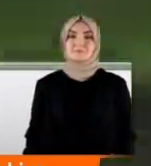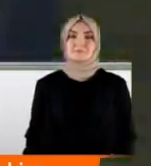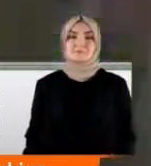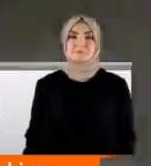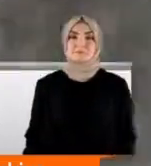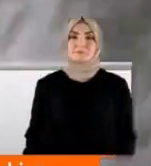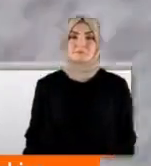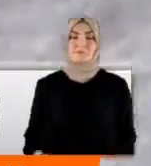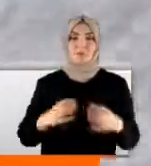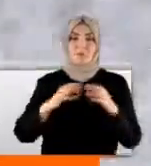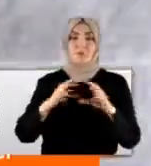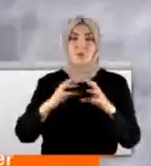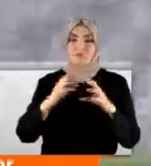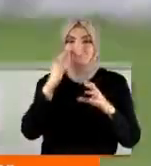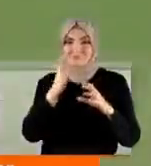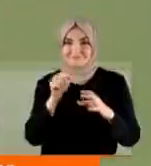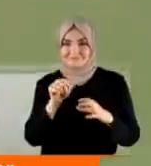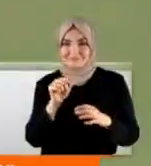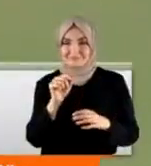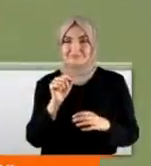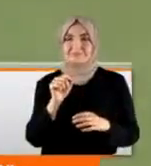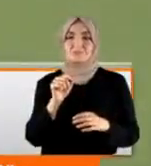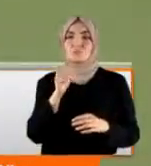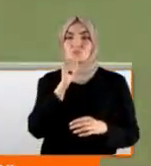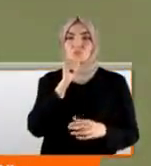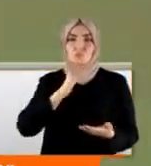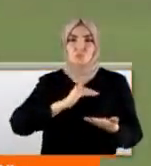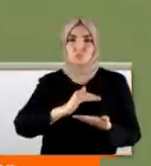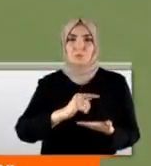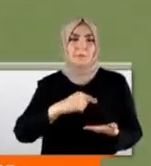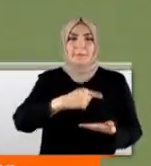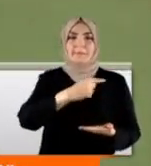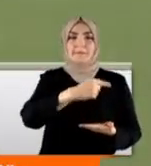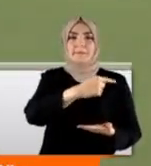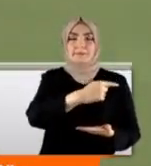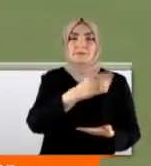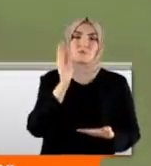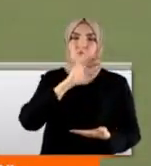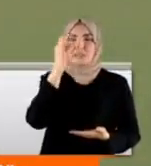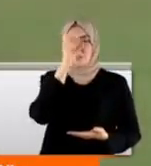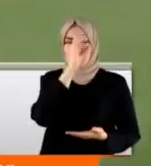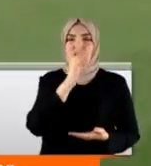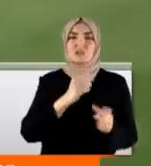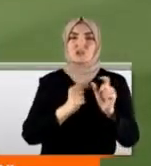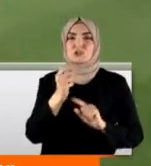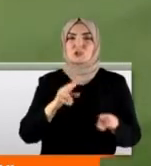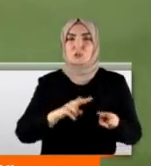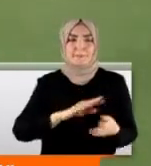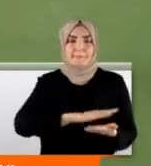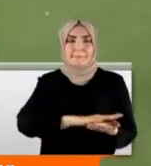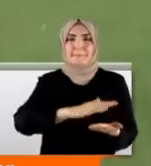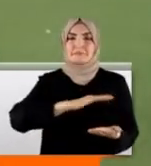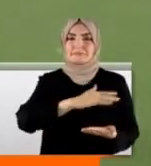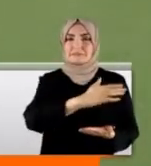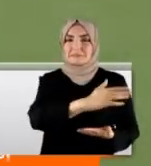Top önce suyun üzerinde seke seke ilerledi, sonra çim zeminde yuvarlandı hedefine doğru. Nihayetinde ise süzüle